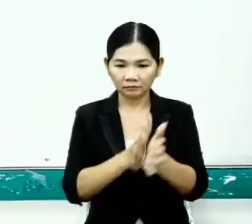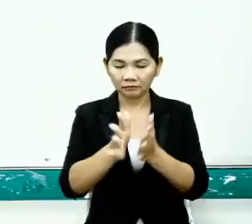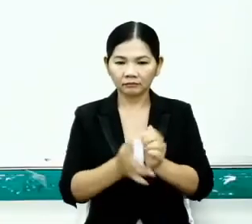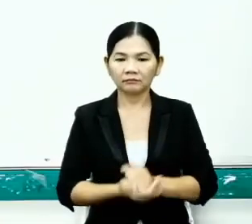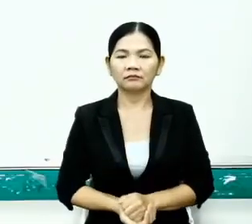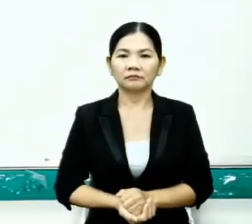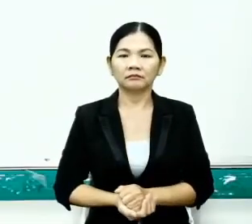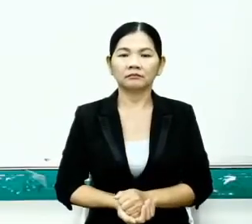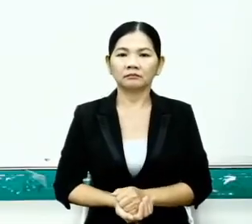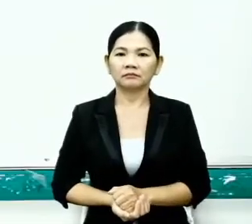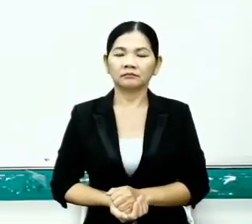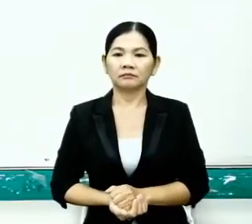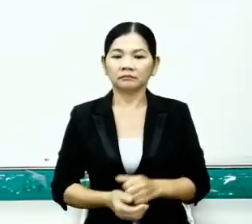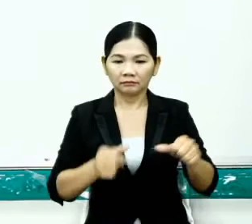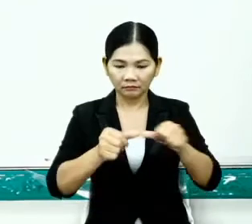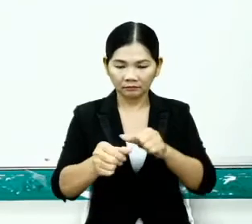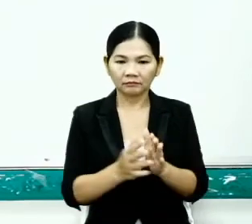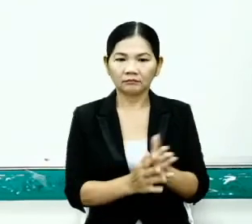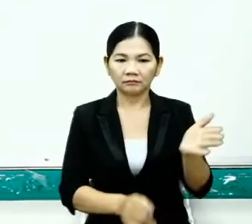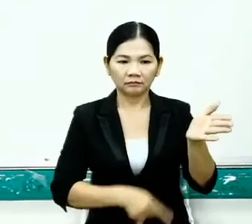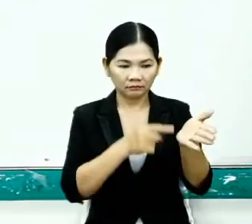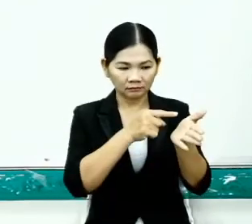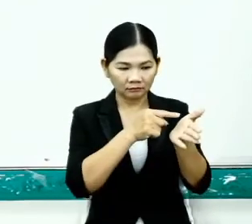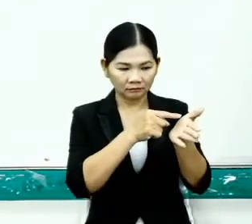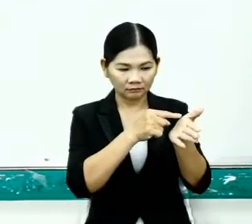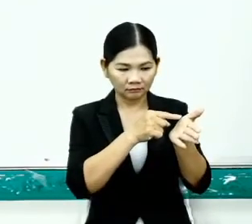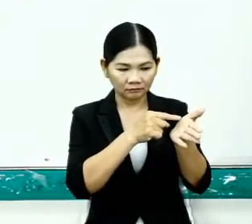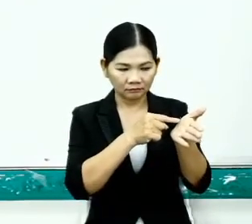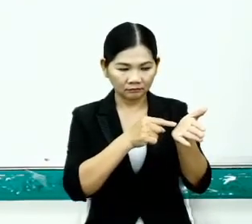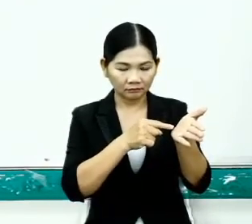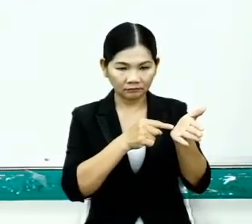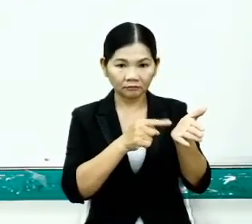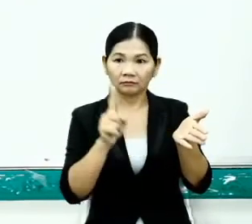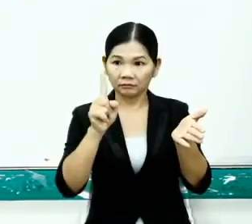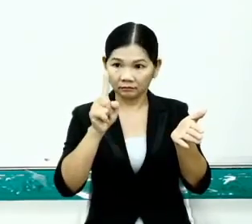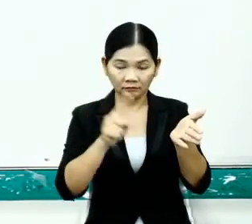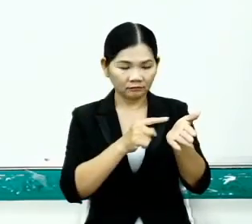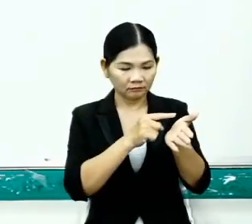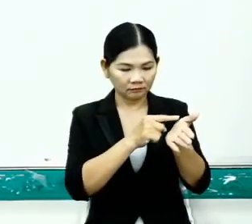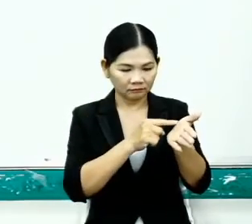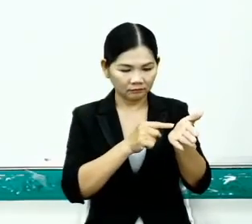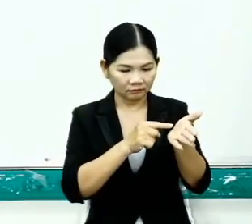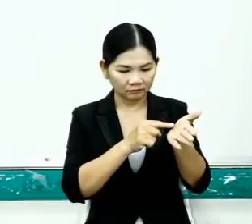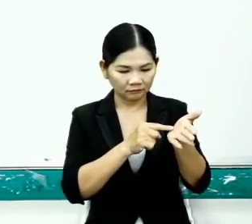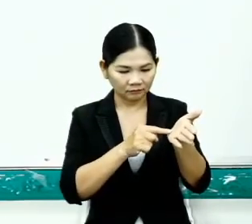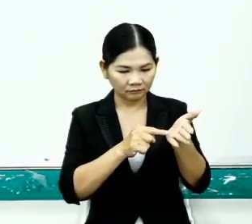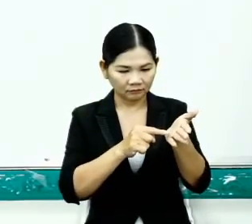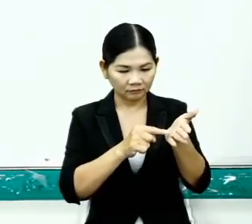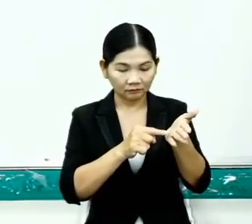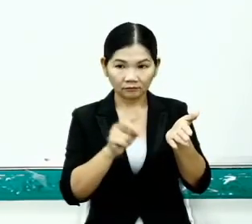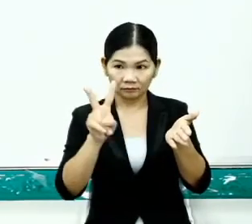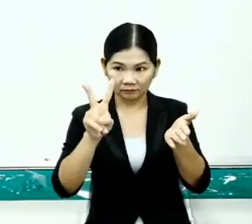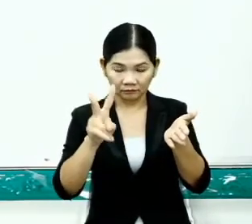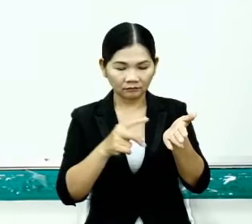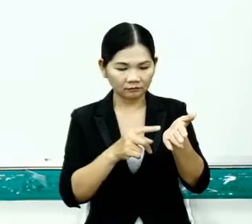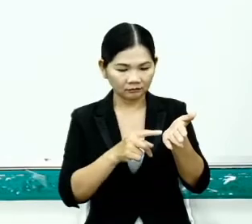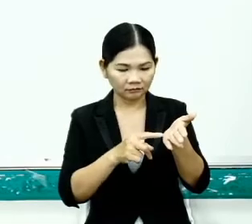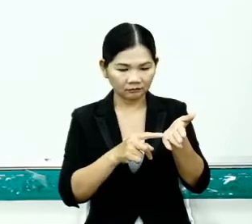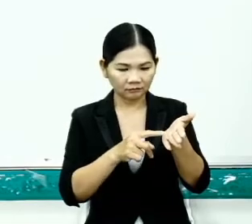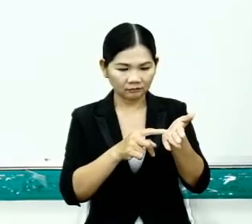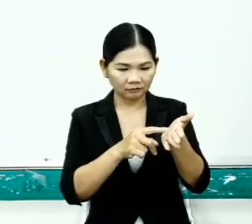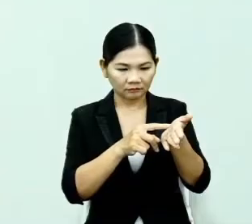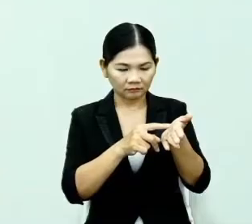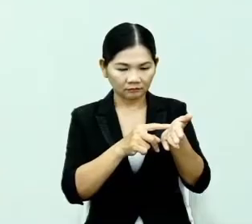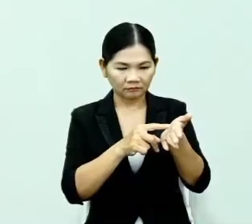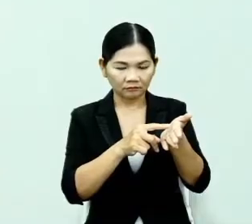កគ្រូចាបន្តត្រង់ពីលើចុះក្រោមចលនាទី1សាកងផ្ងាចលនាទី2បន្ត